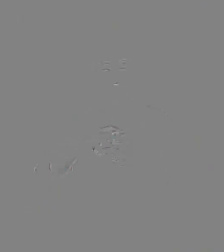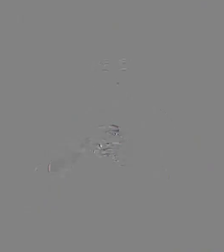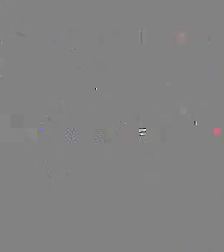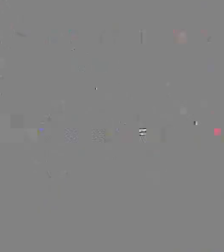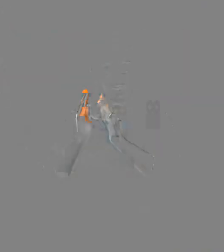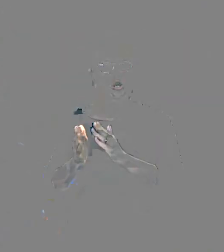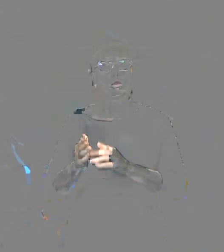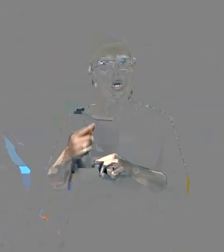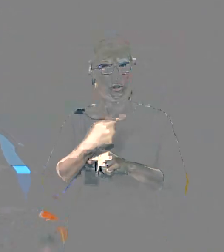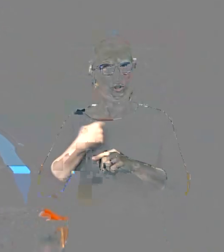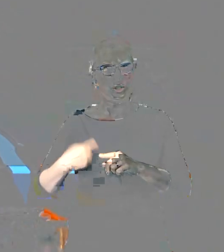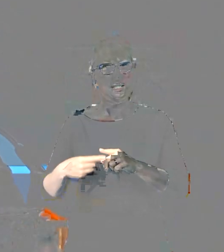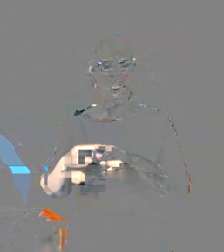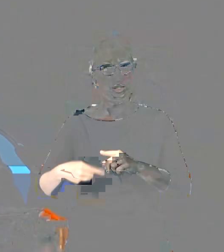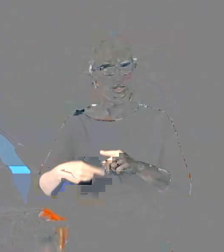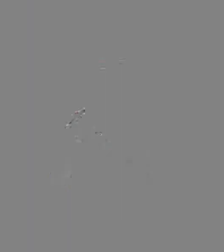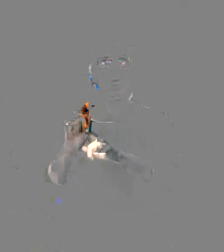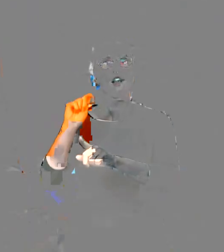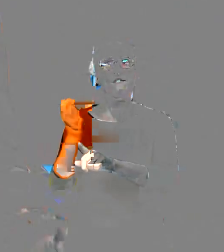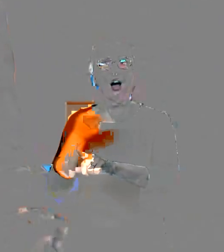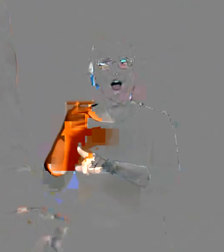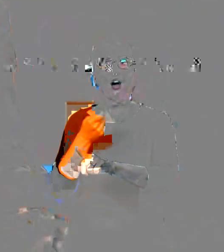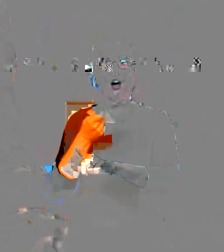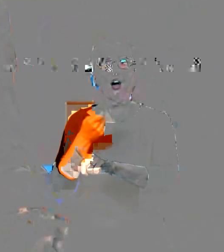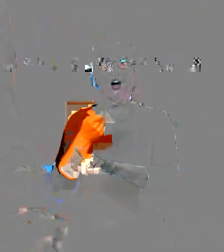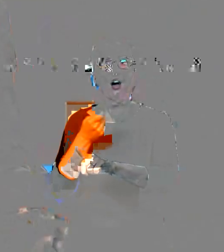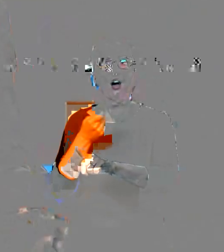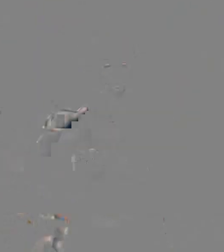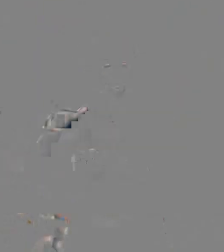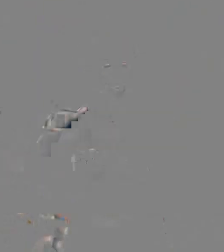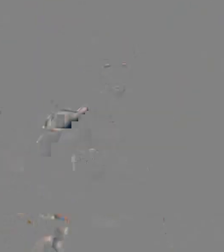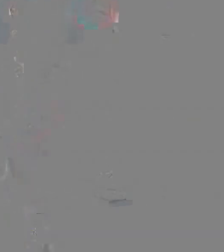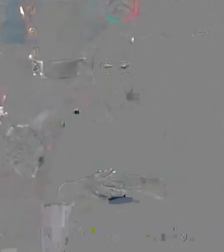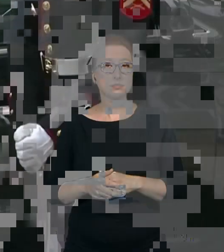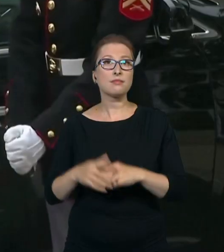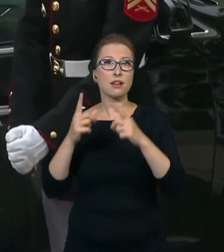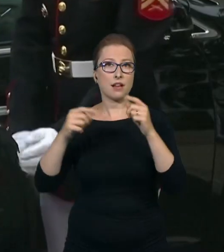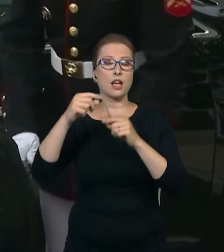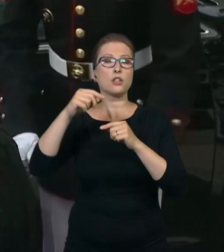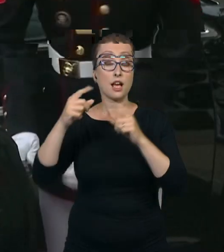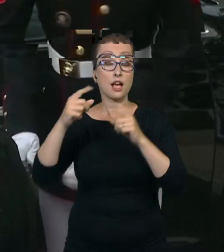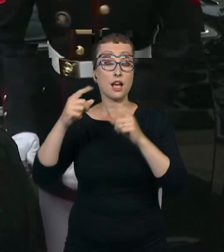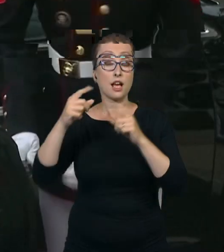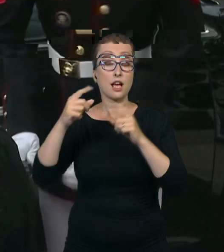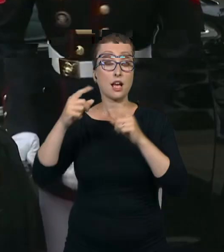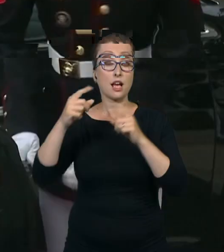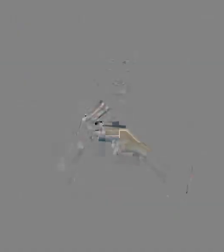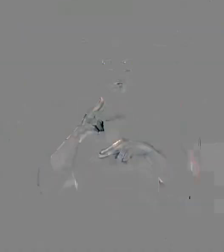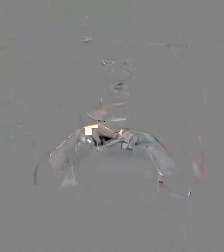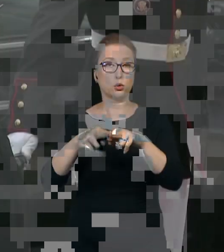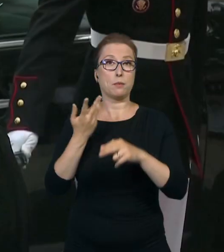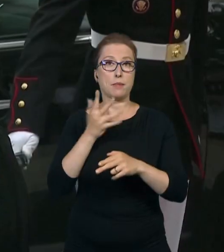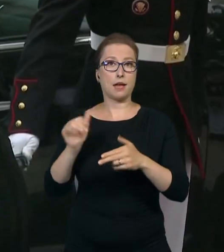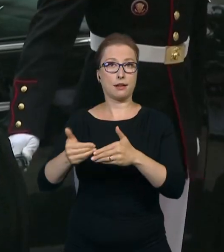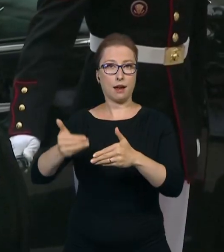...a Čína... ...is proping... ...or na to jde o význam... ...ještě před pěti